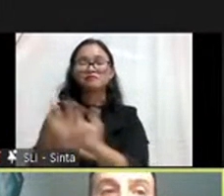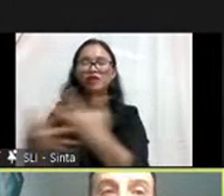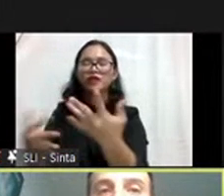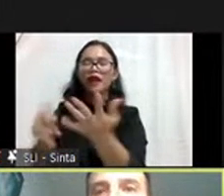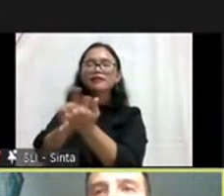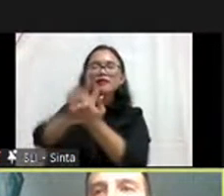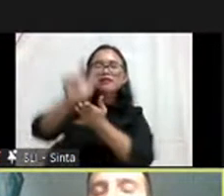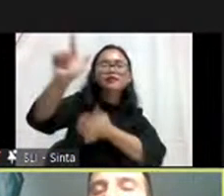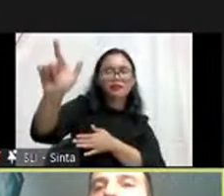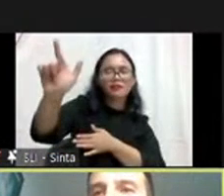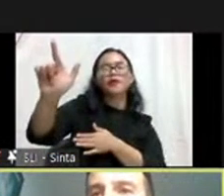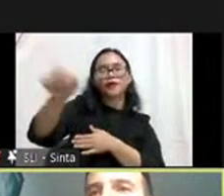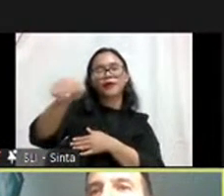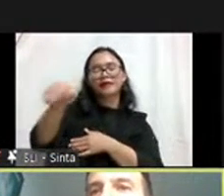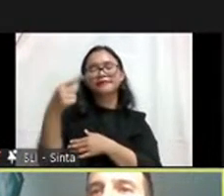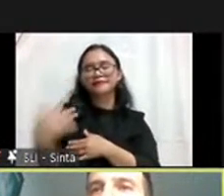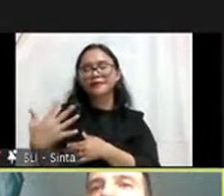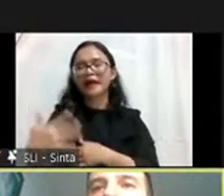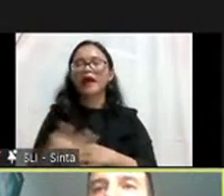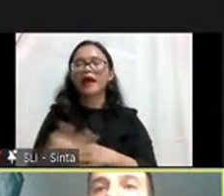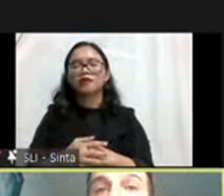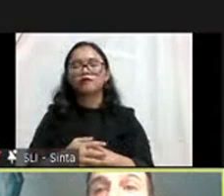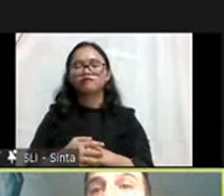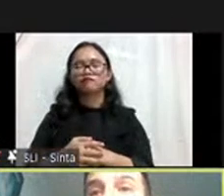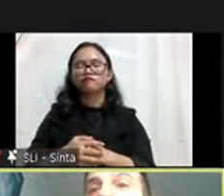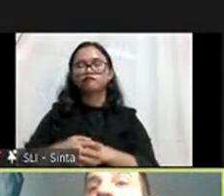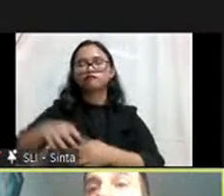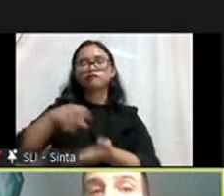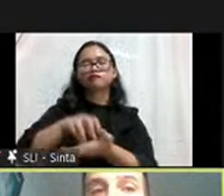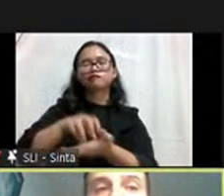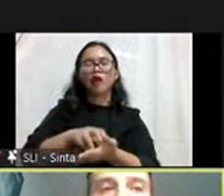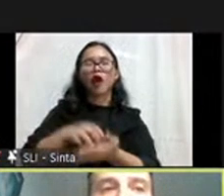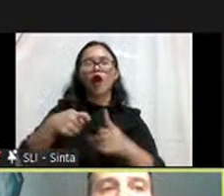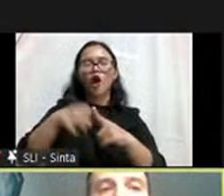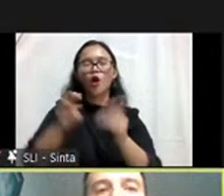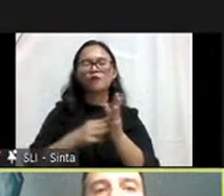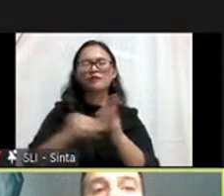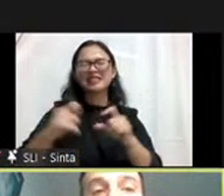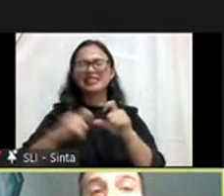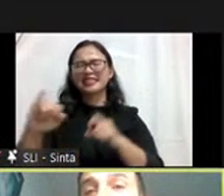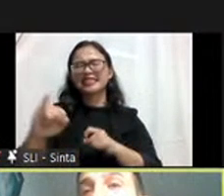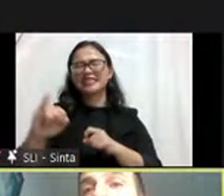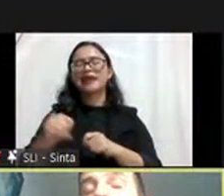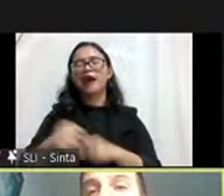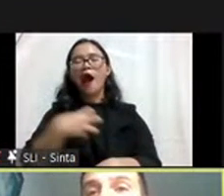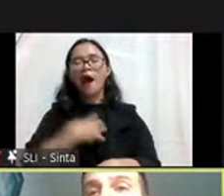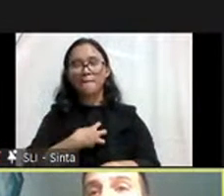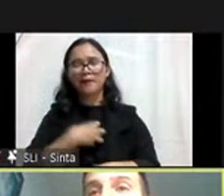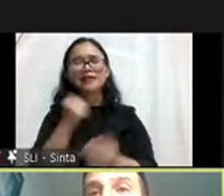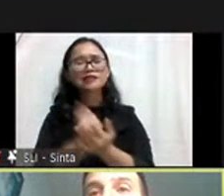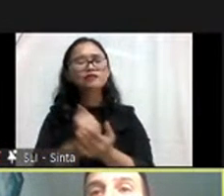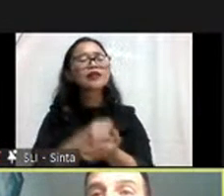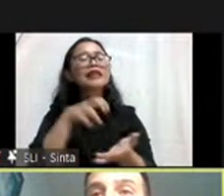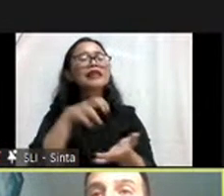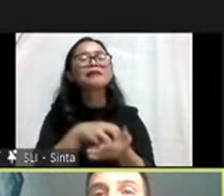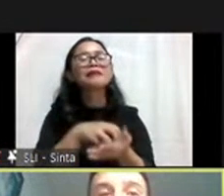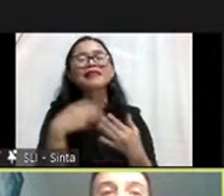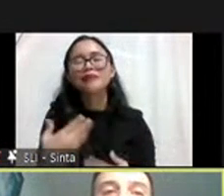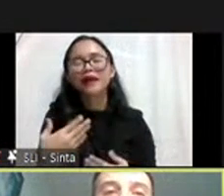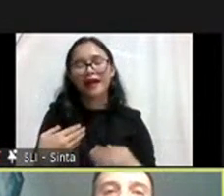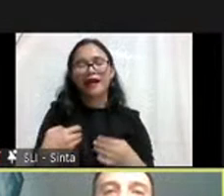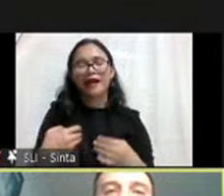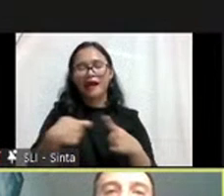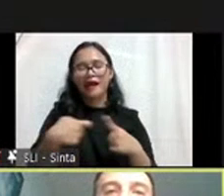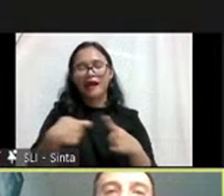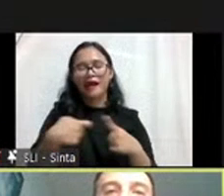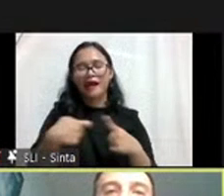dengan komisi HAM Thailand ini sangat menarik ya karena pelanggaran itu terjadi sebetulnya di Kamboja dan cukup luar